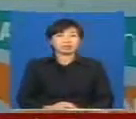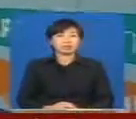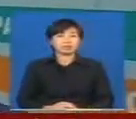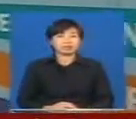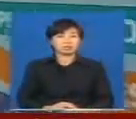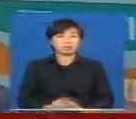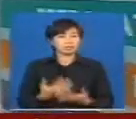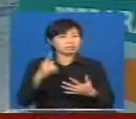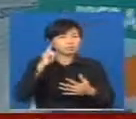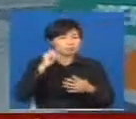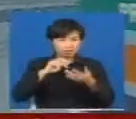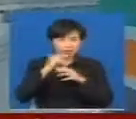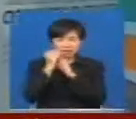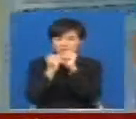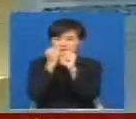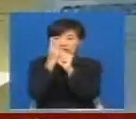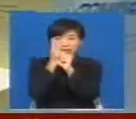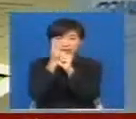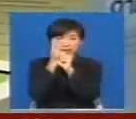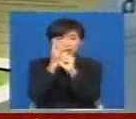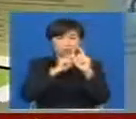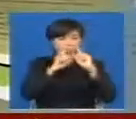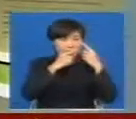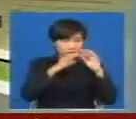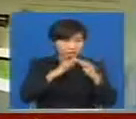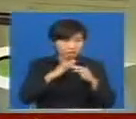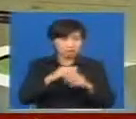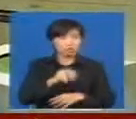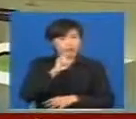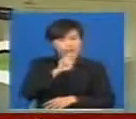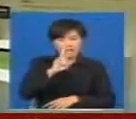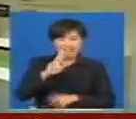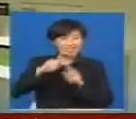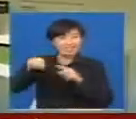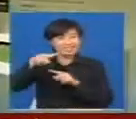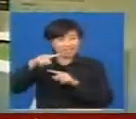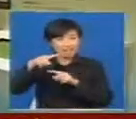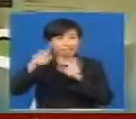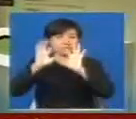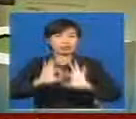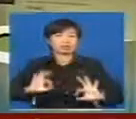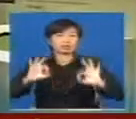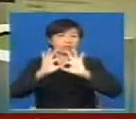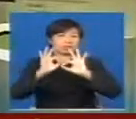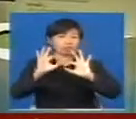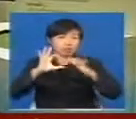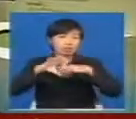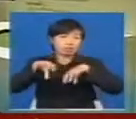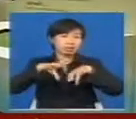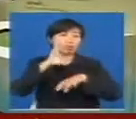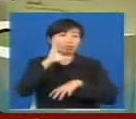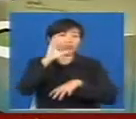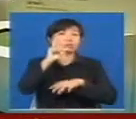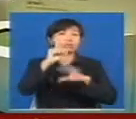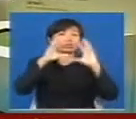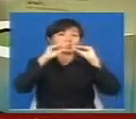prevention preparation นี่คือ 2P ที่เราคุยกันแล้วก็ 2R คือ response แล้วก็ recovery นี่เป็นหัวใจหลักของการคุยของ